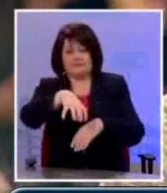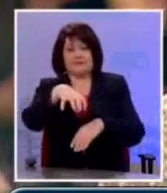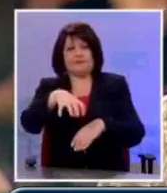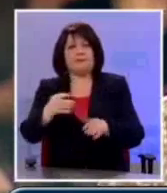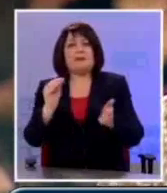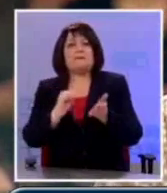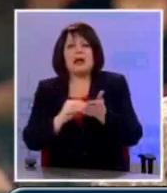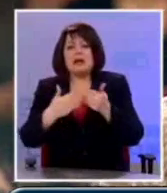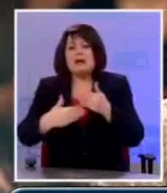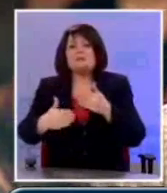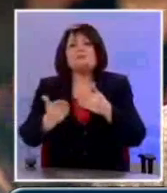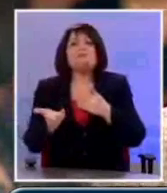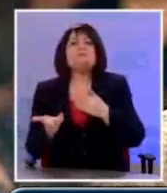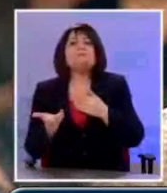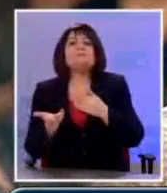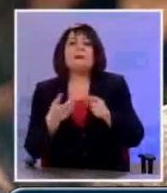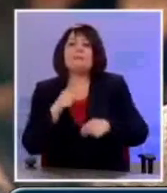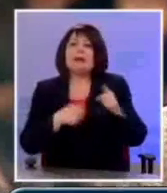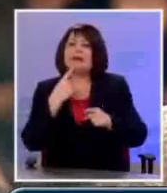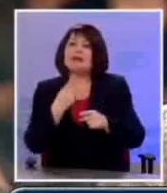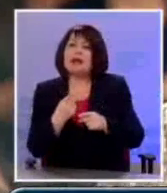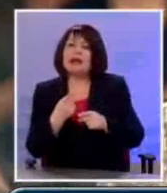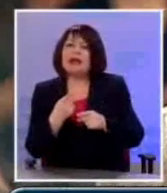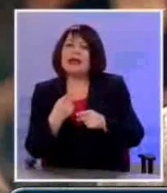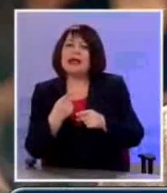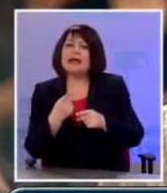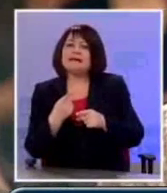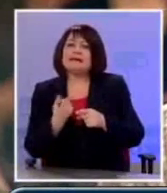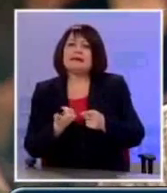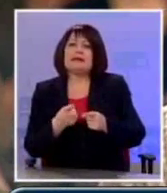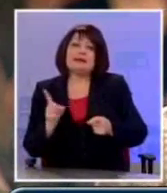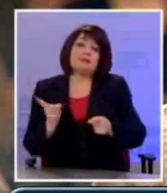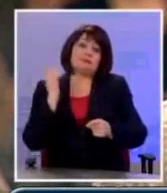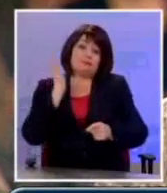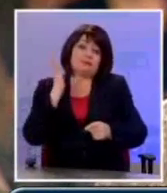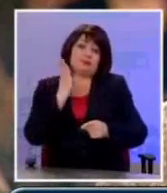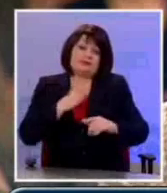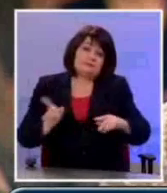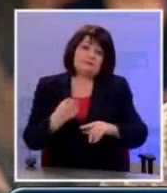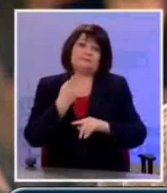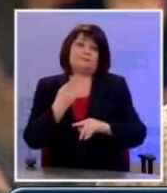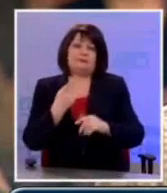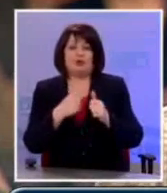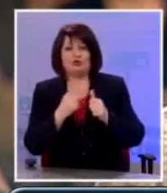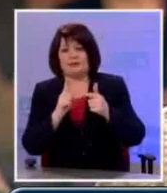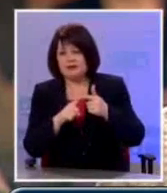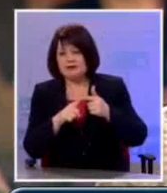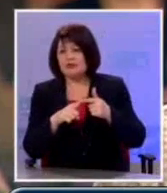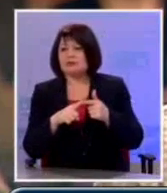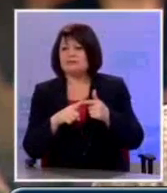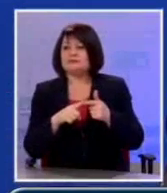κύκλος, ας πούμε, κάποιοι θα λέγανε εντός εισαγωγικών, ποινικοποίησης της δημόσιας ζωής? Ένα είναι αυτό το ερώτημα. Το δεύτερο